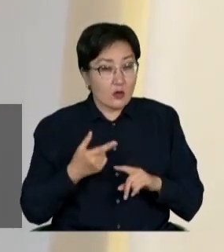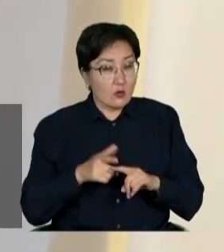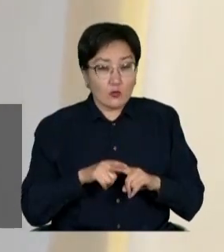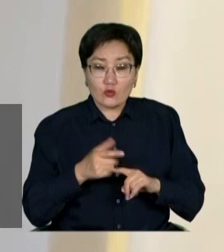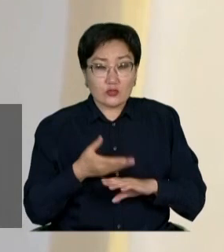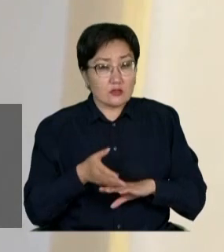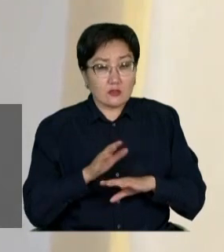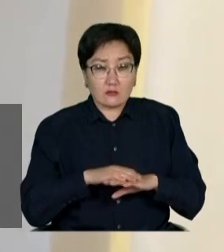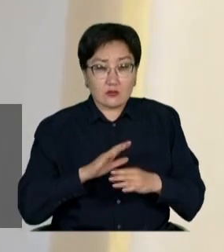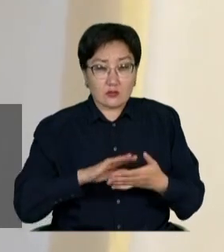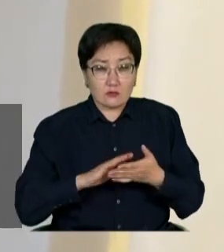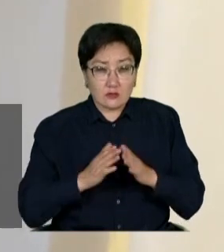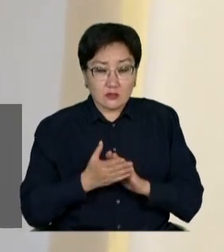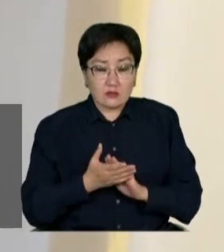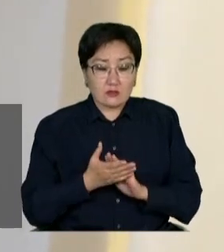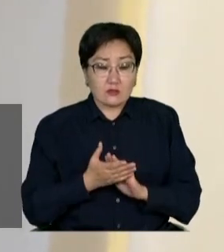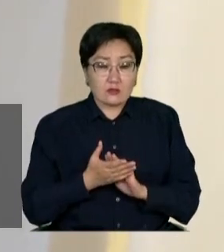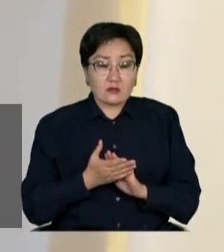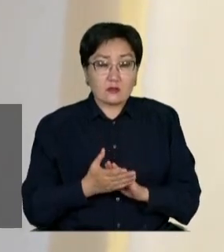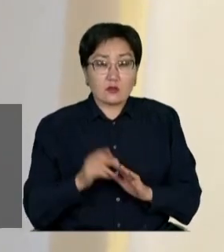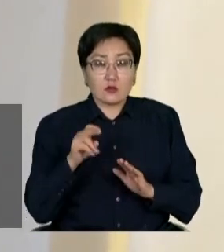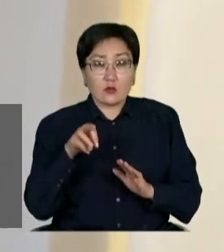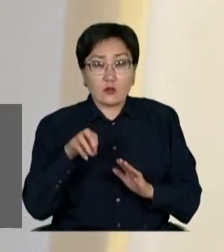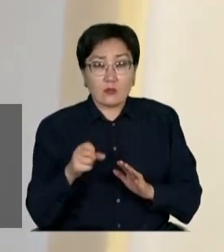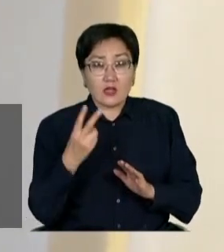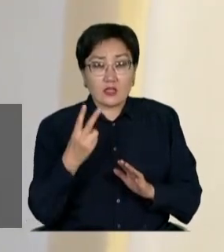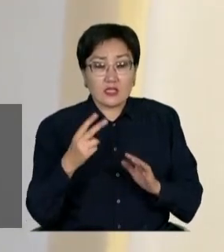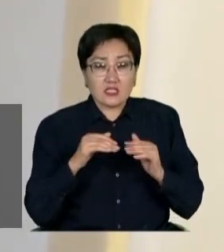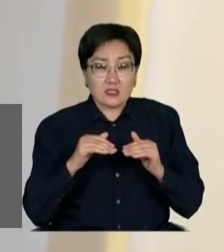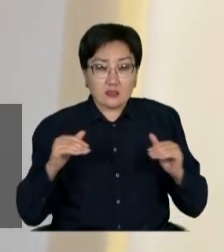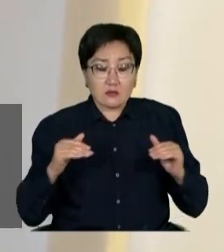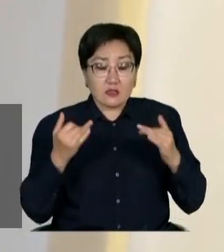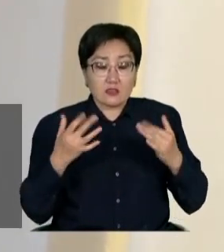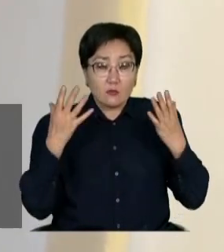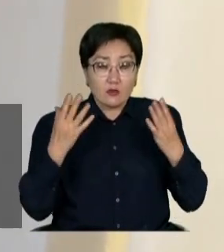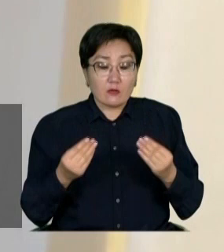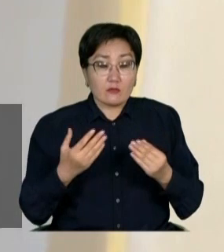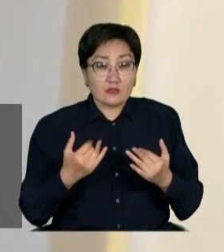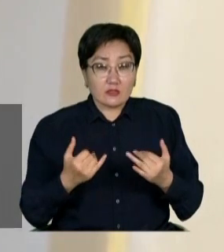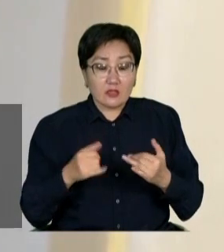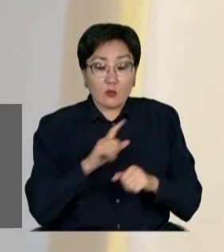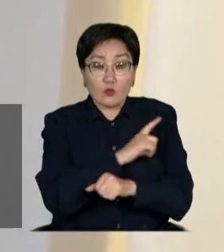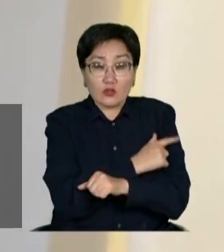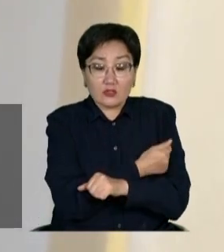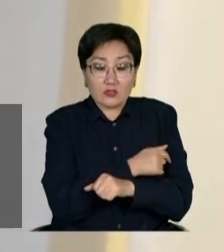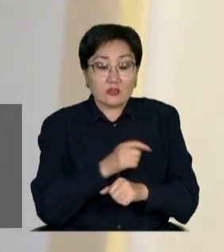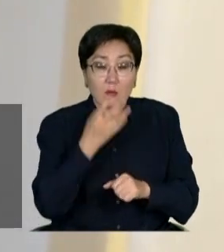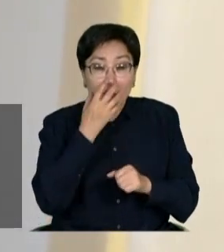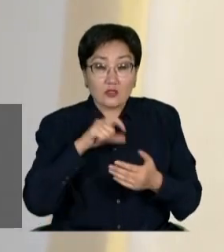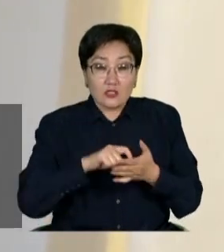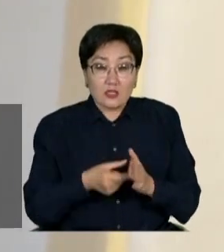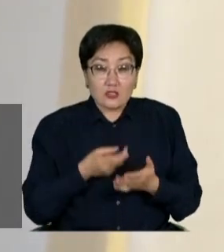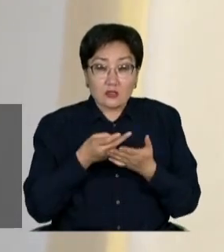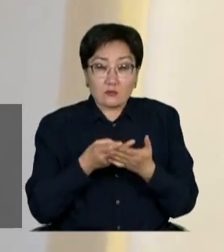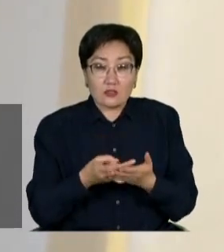жағдайы ауырлықта. Кома екінші дәрежесінде, қазіргі таңда біздің аурухананың жансақтау бөлімінде ем қабылдап